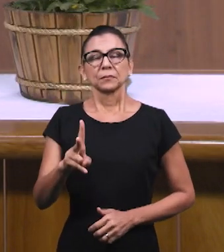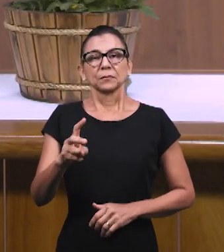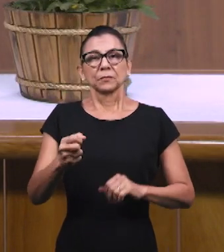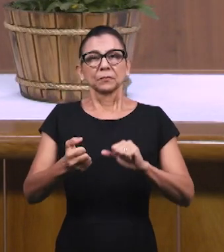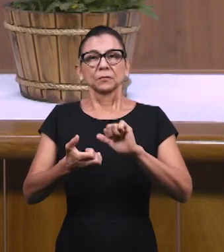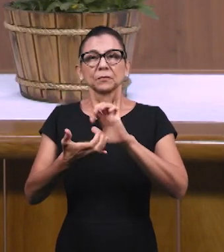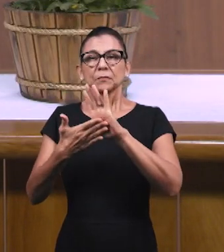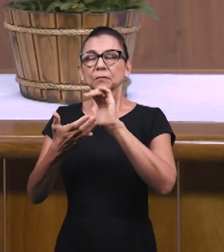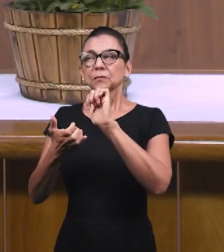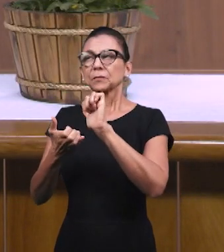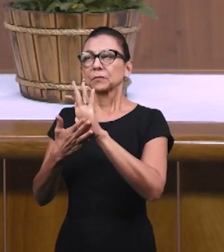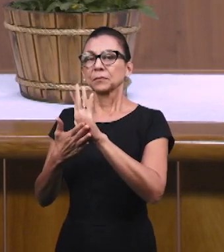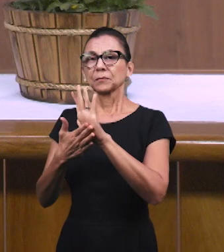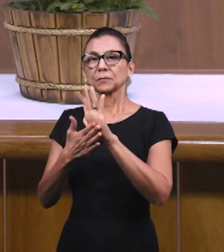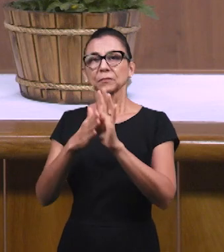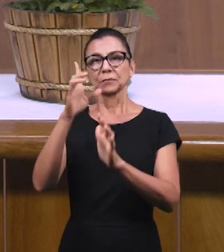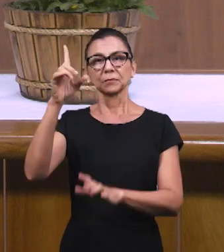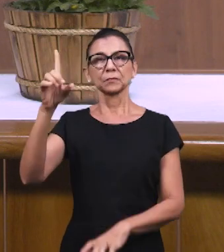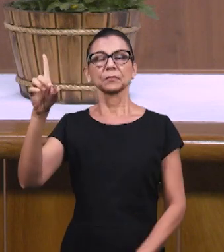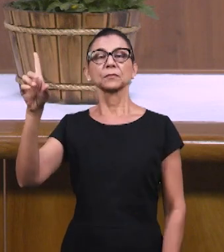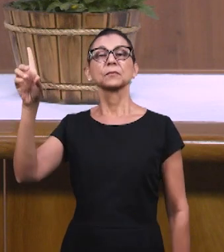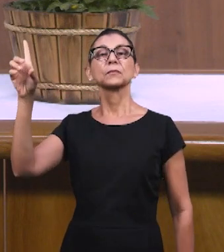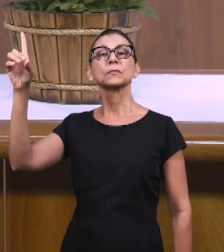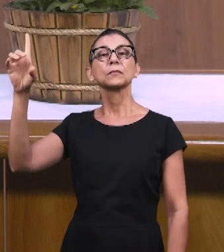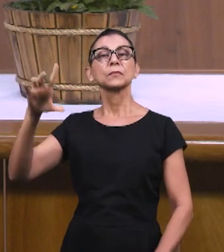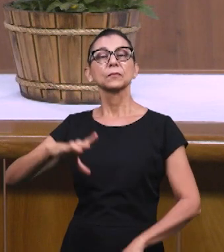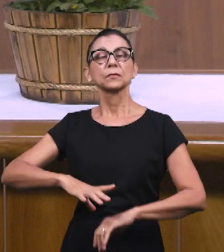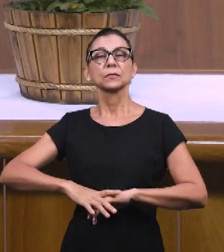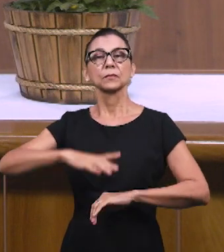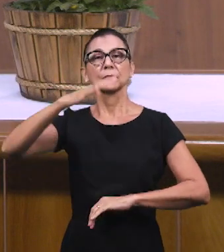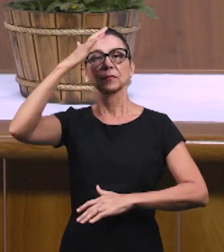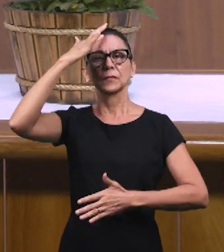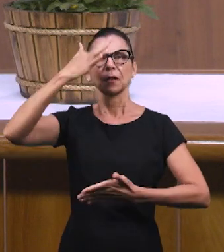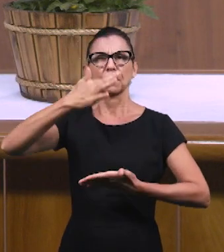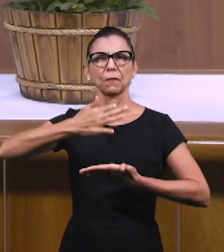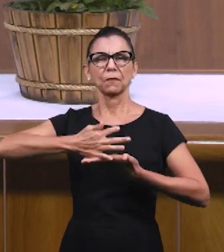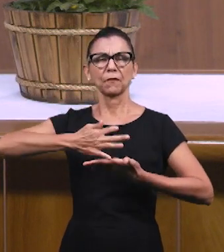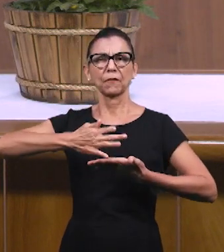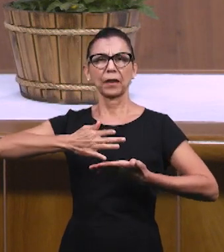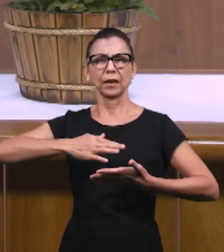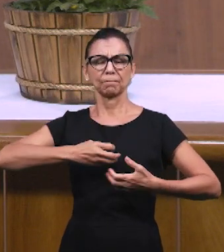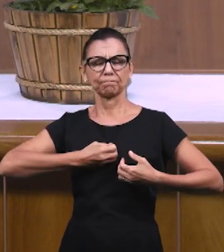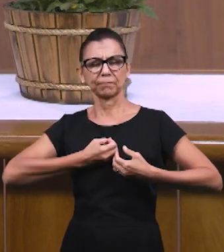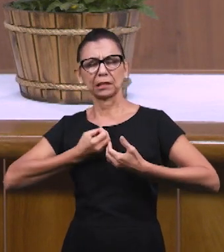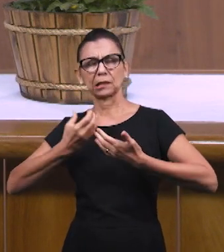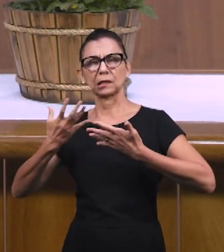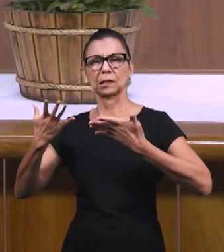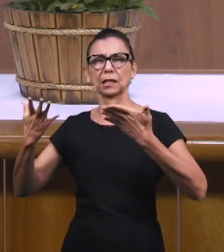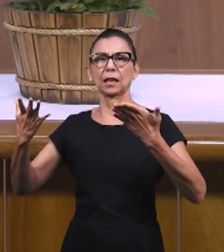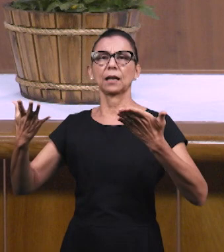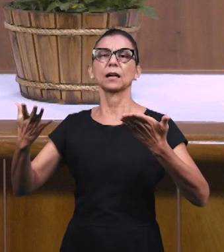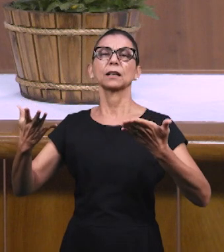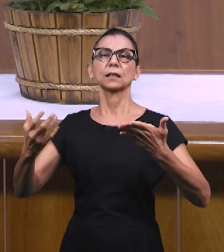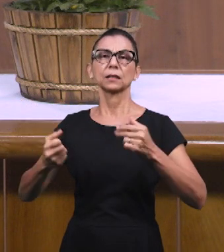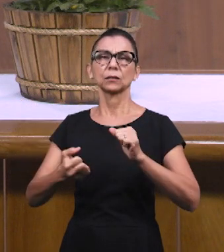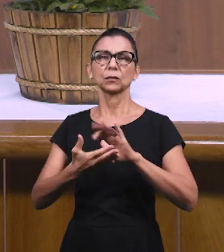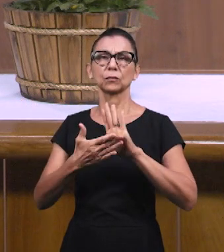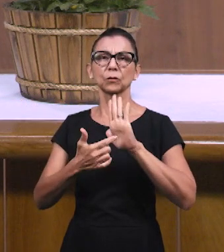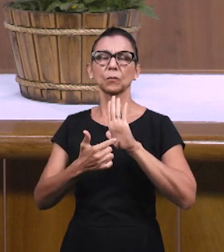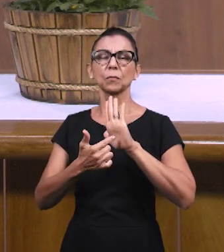Seigneur. Nous allons chanter encore une louange au nom de notre Dieu. La louange qui parle sur la foi, sur la remise